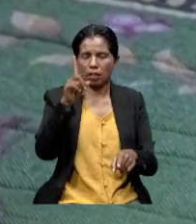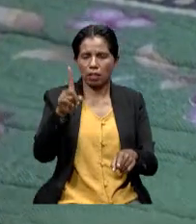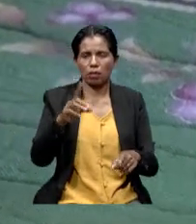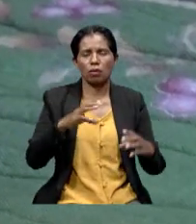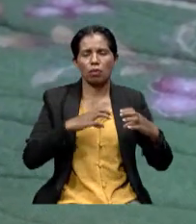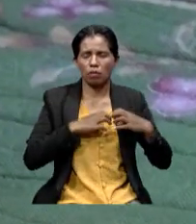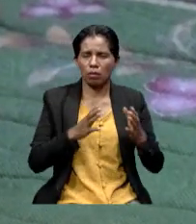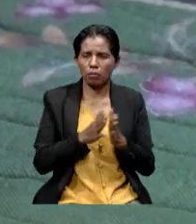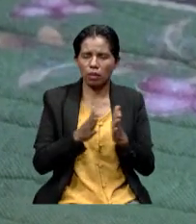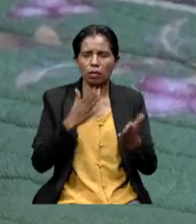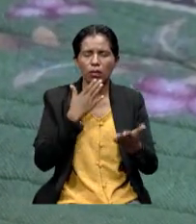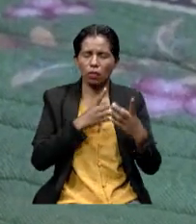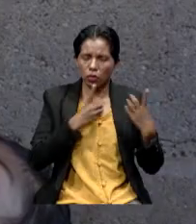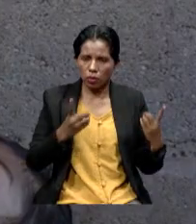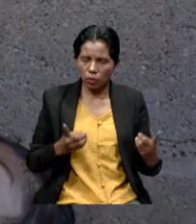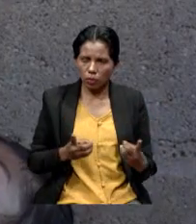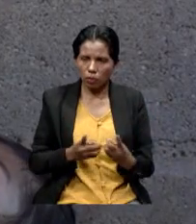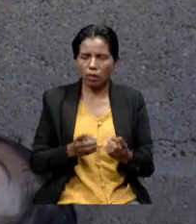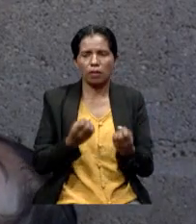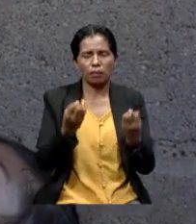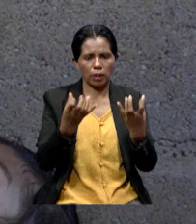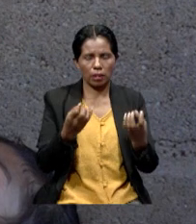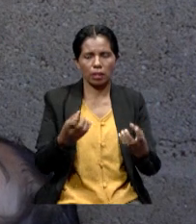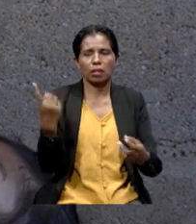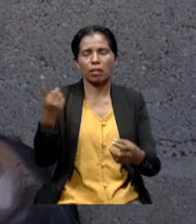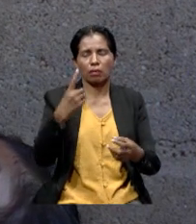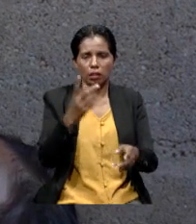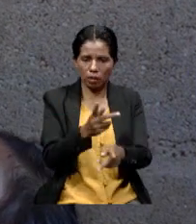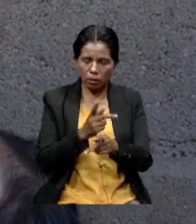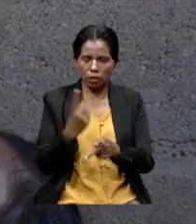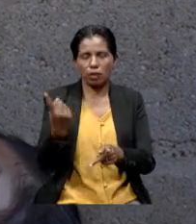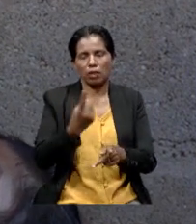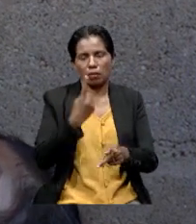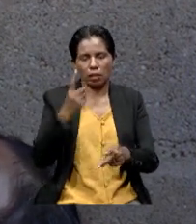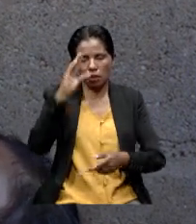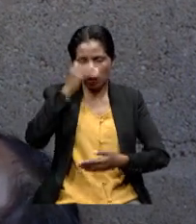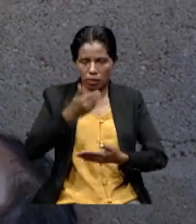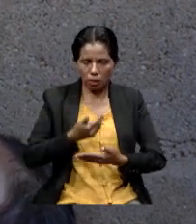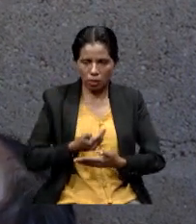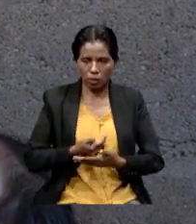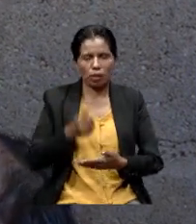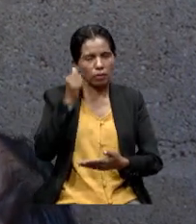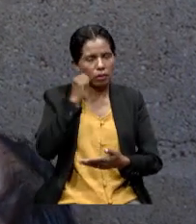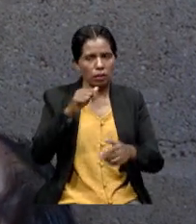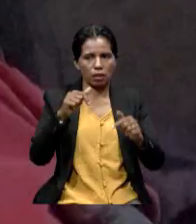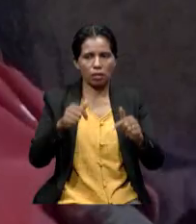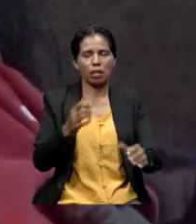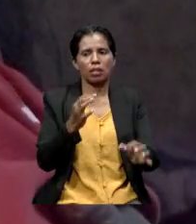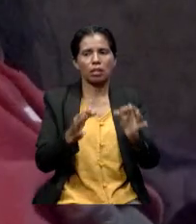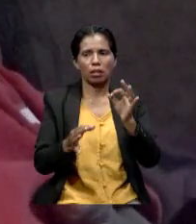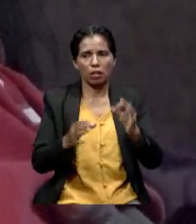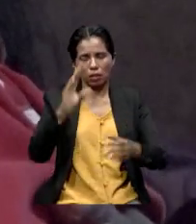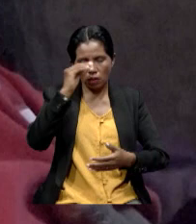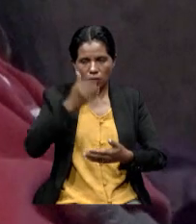fuambot no doming luang wain sempre cuidado na fatin nia oang feto ne maski nia